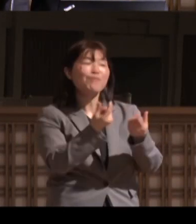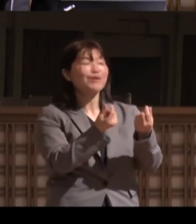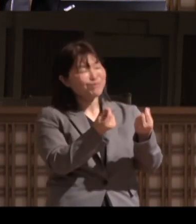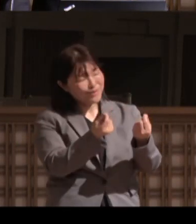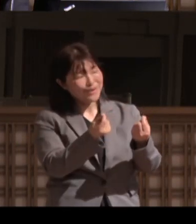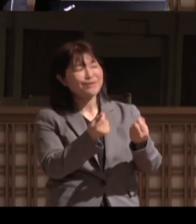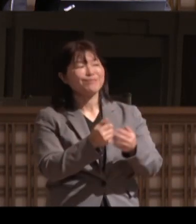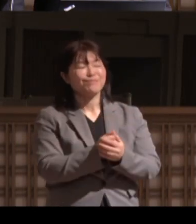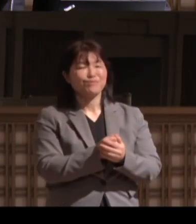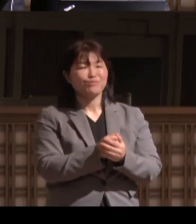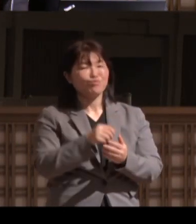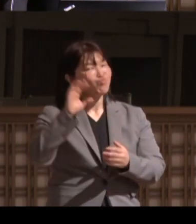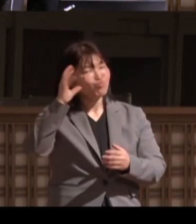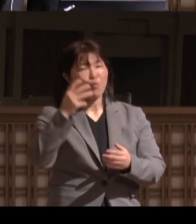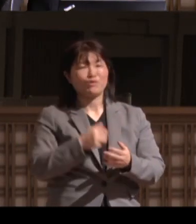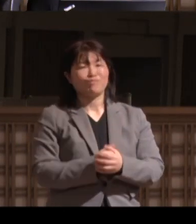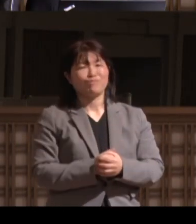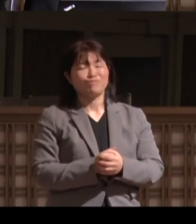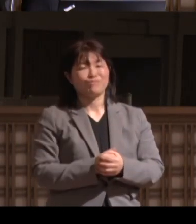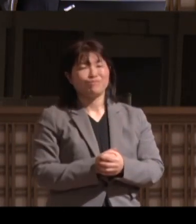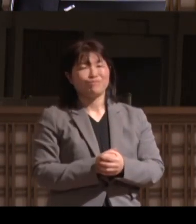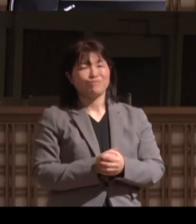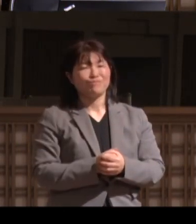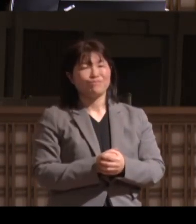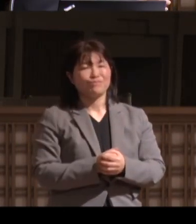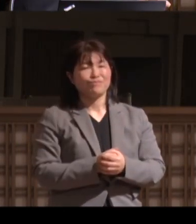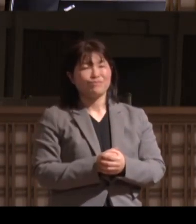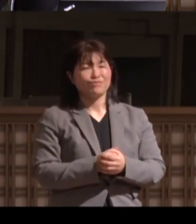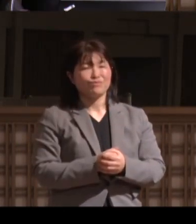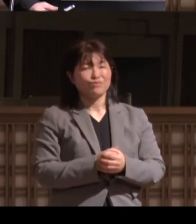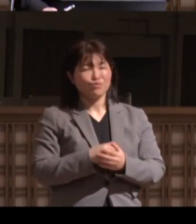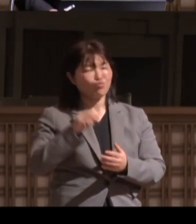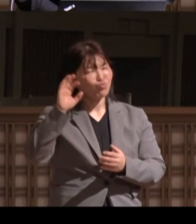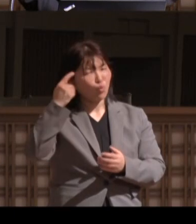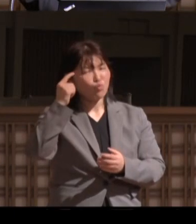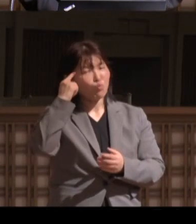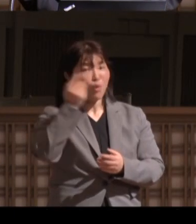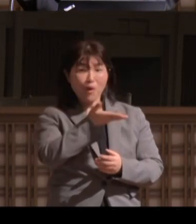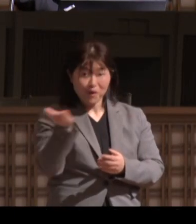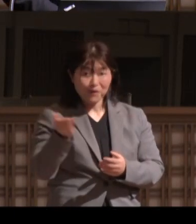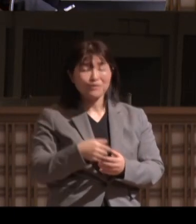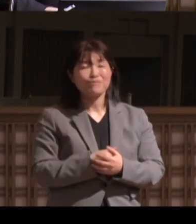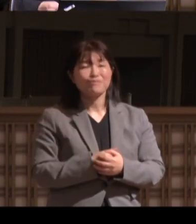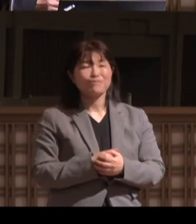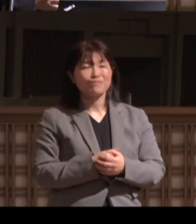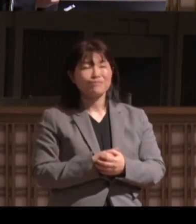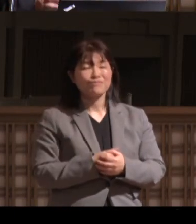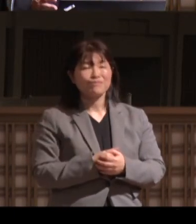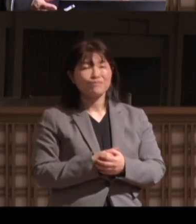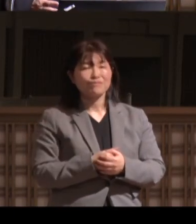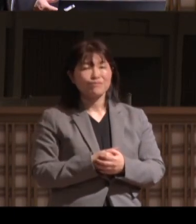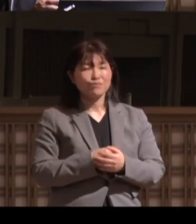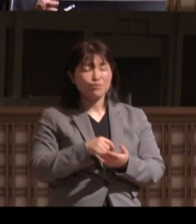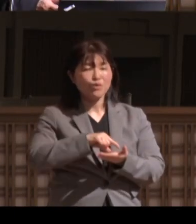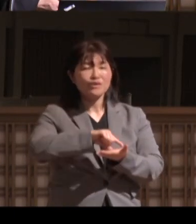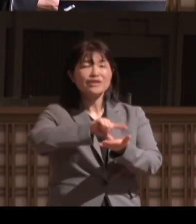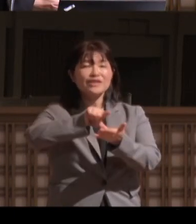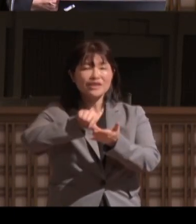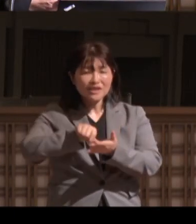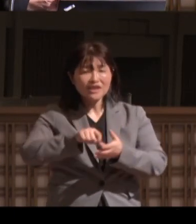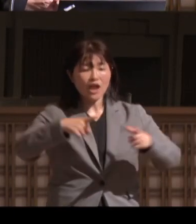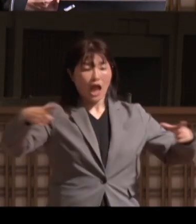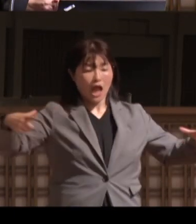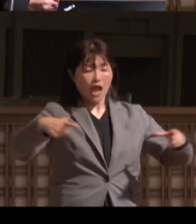ねすごいでしょすごいと思いませんか地域の